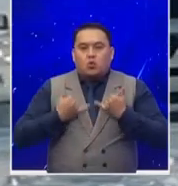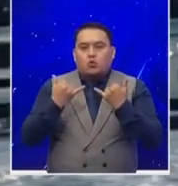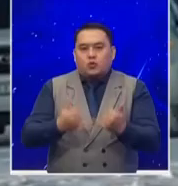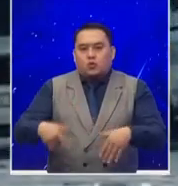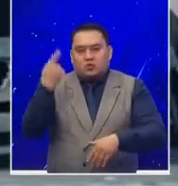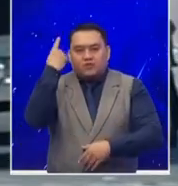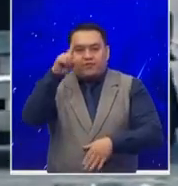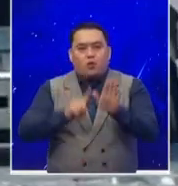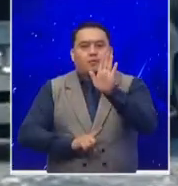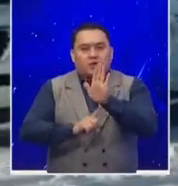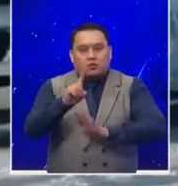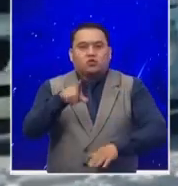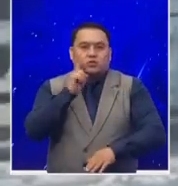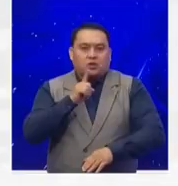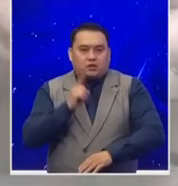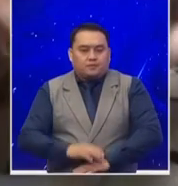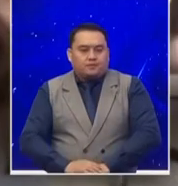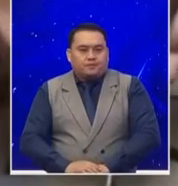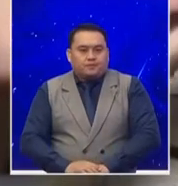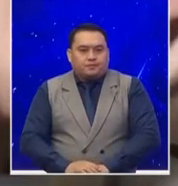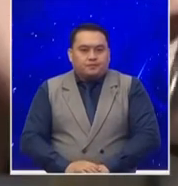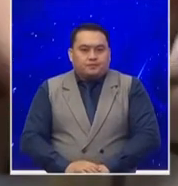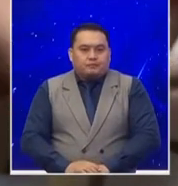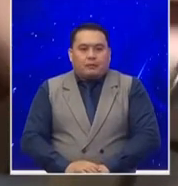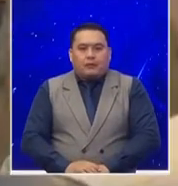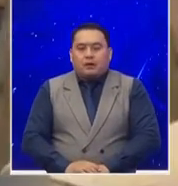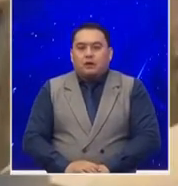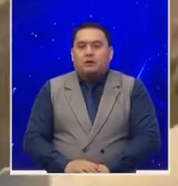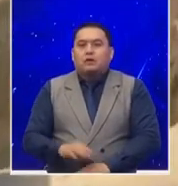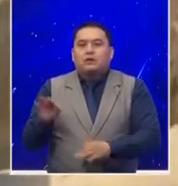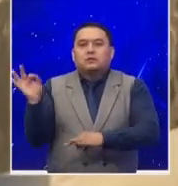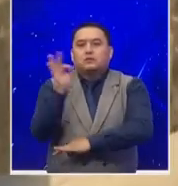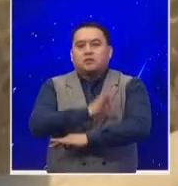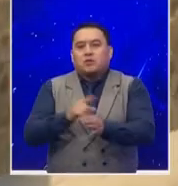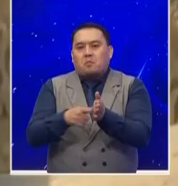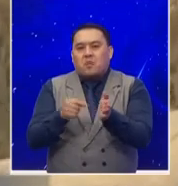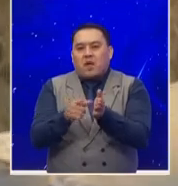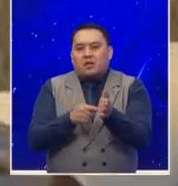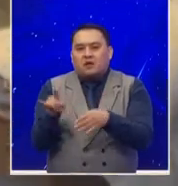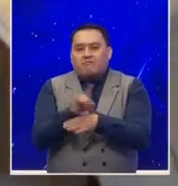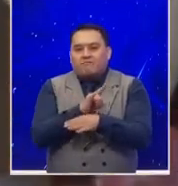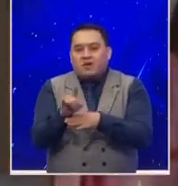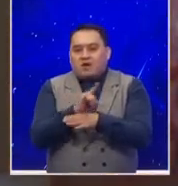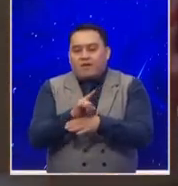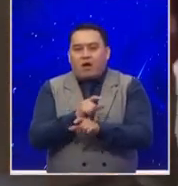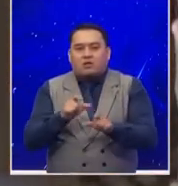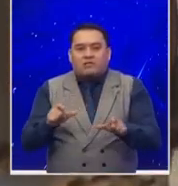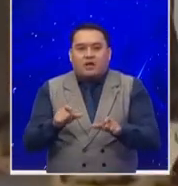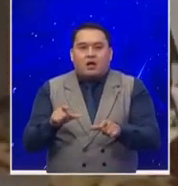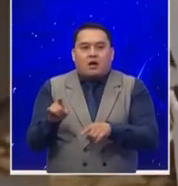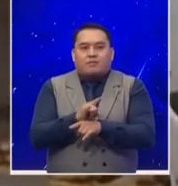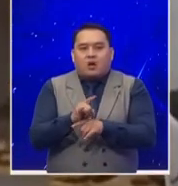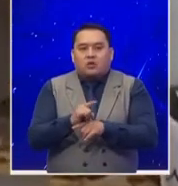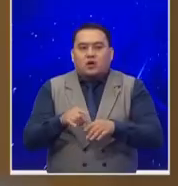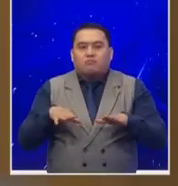халықтың өз бастамасымен ұйымдастырылған. Батыс Қазақстан облысында алаяқтар зейнеткерлерді сан соқтырып кетті. Олар шетелдік массаж